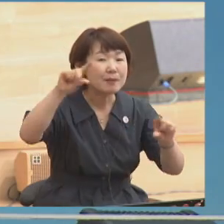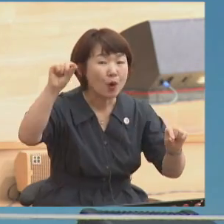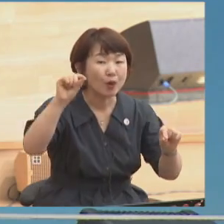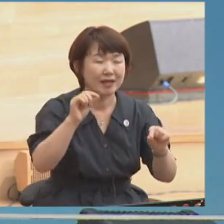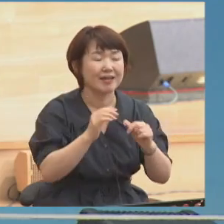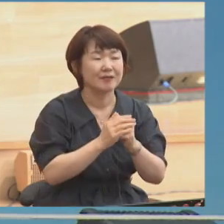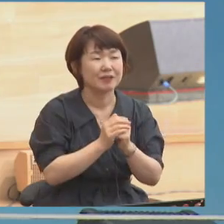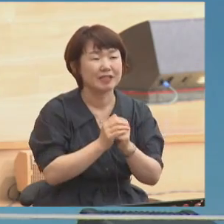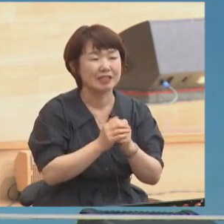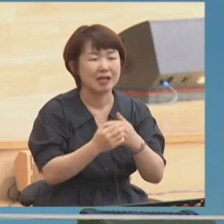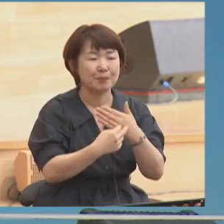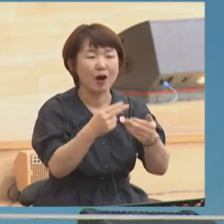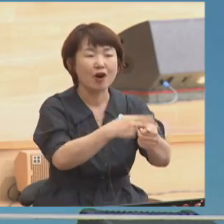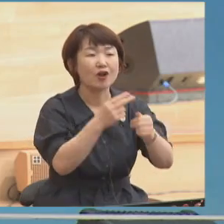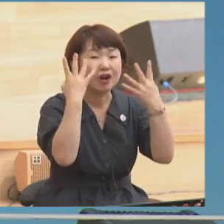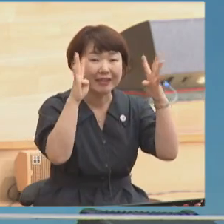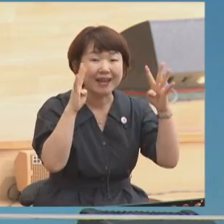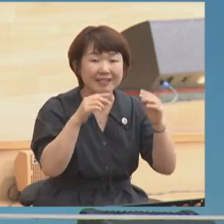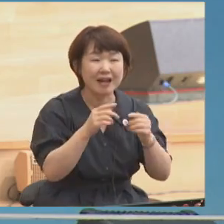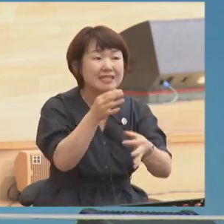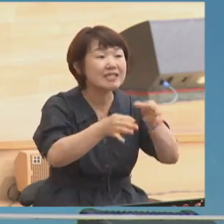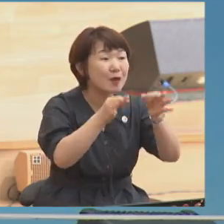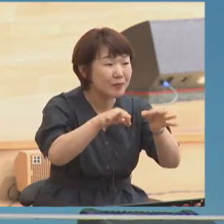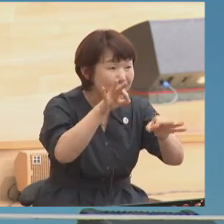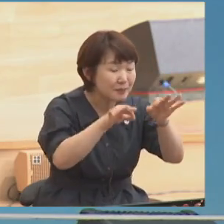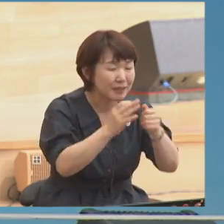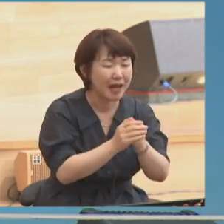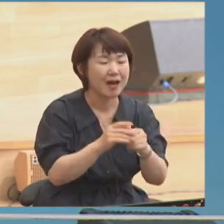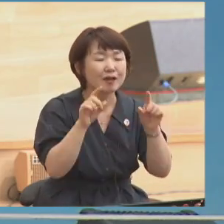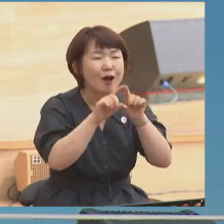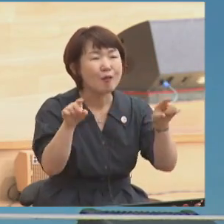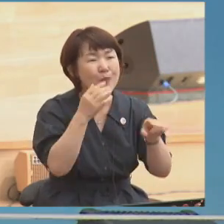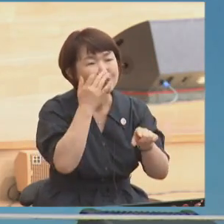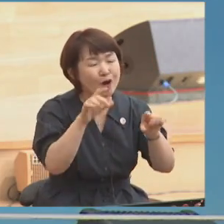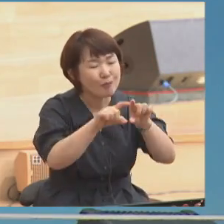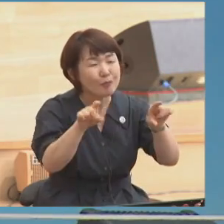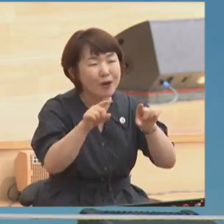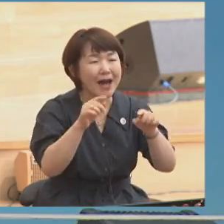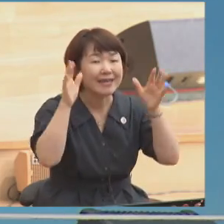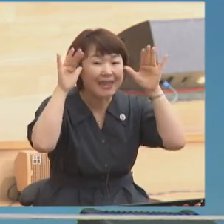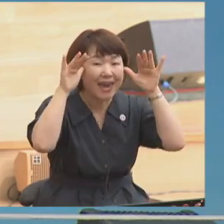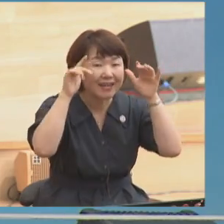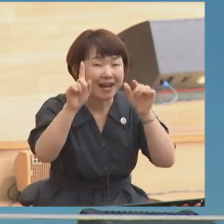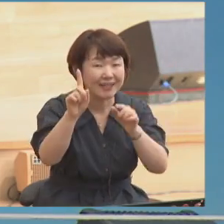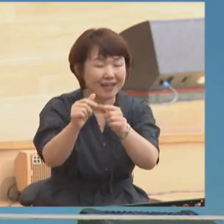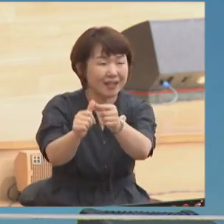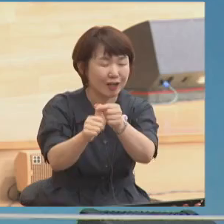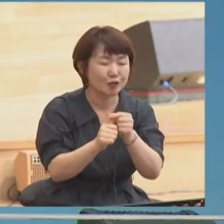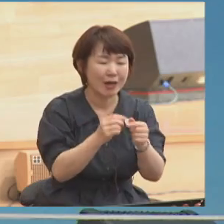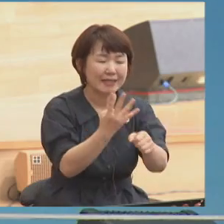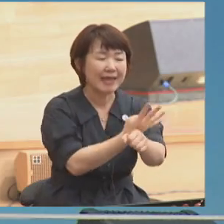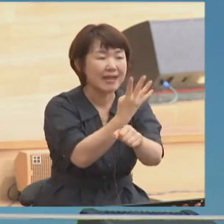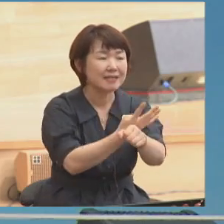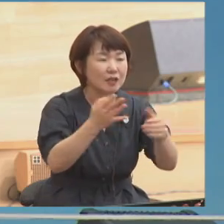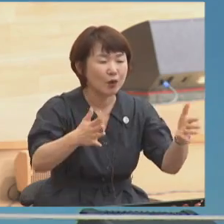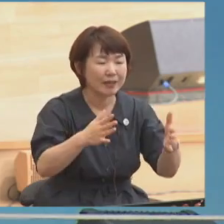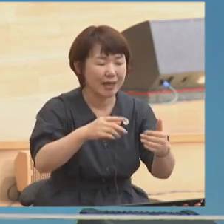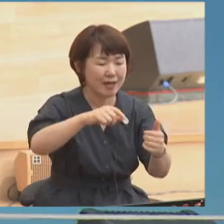결과가 있는데요, 개 한 마리, 평범한 개 한 마리입니다. 개 한 마리를 데려다가 4시간 동안 딱